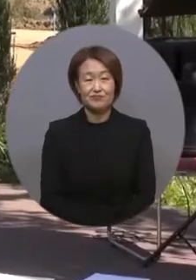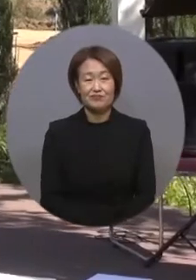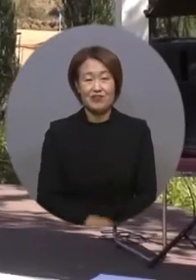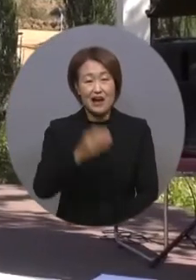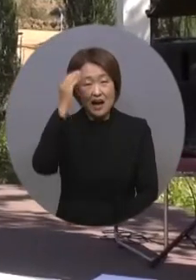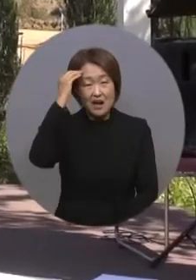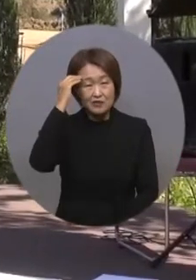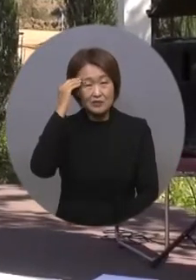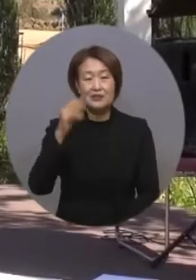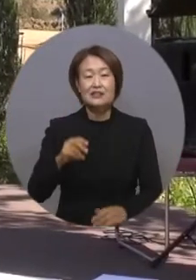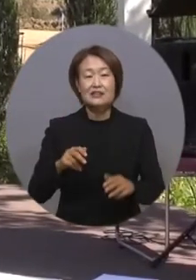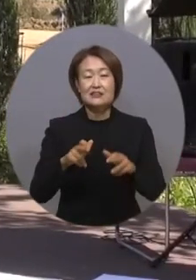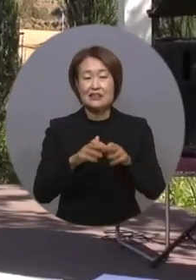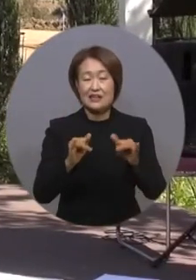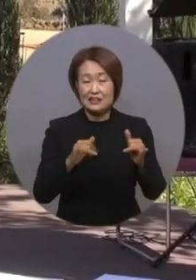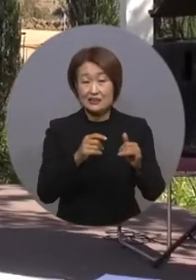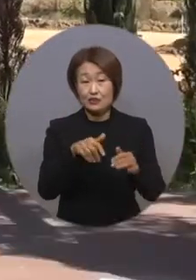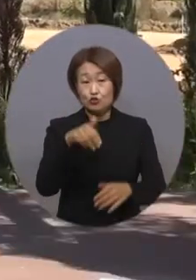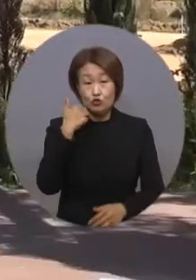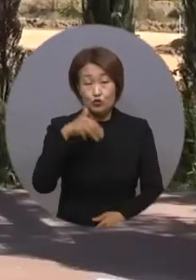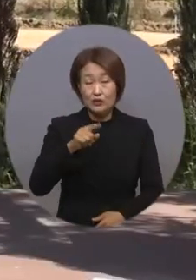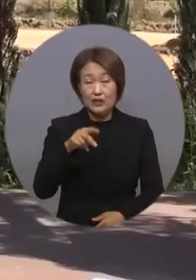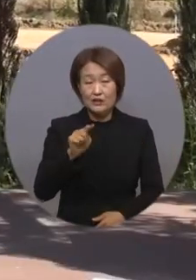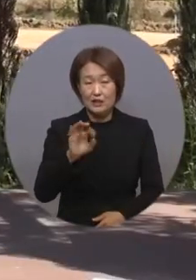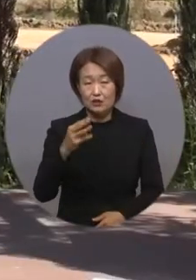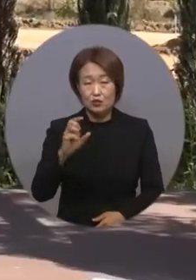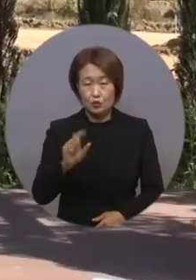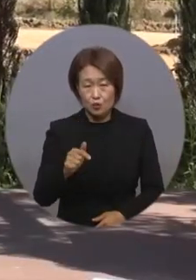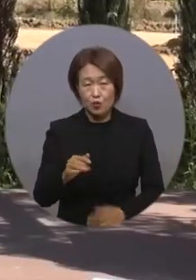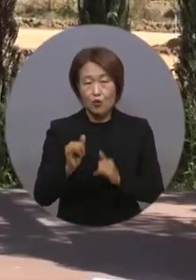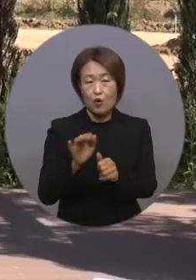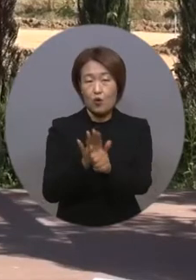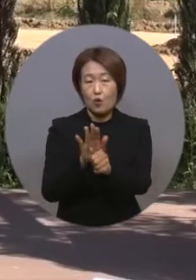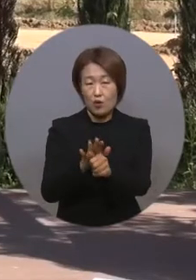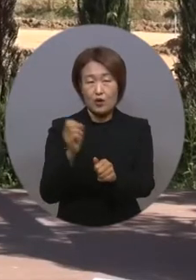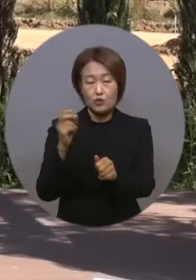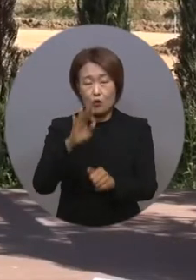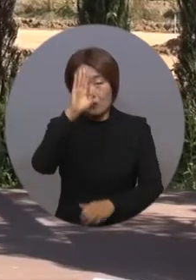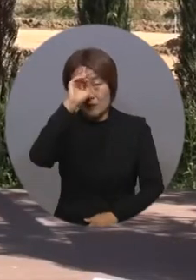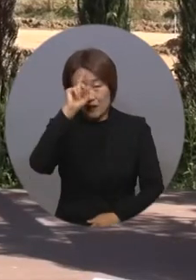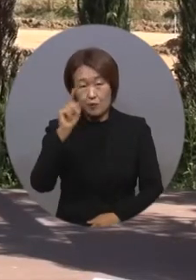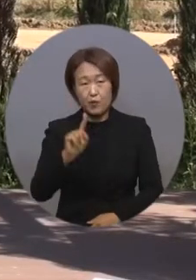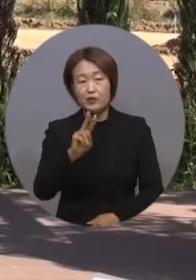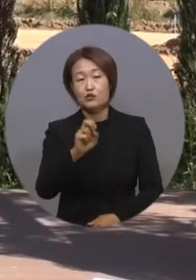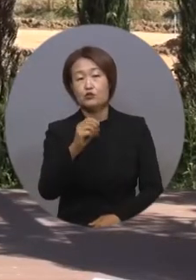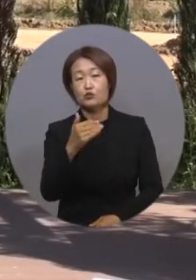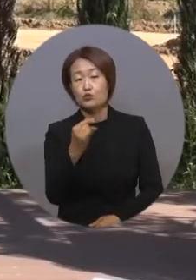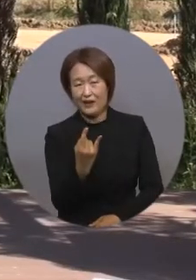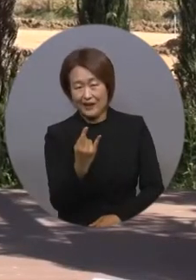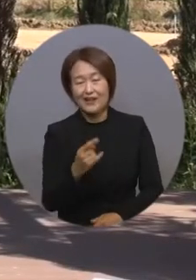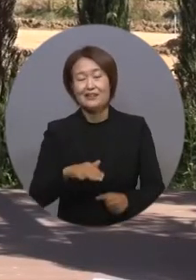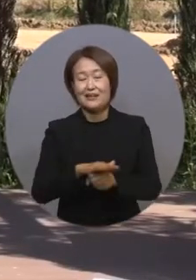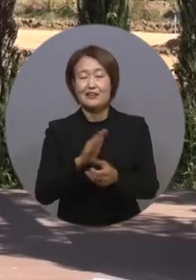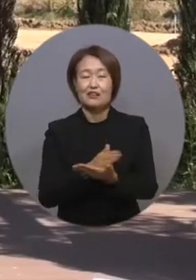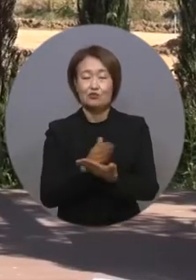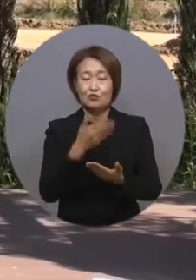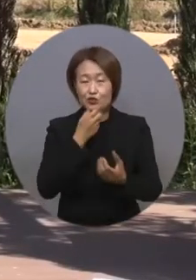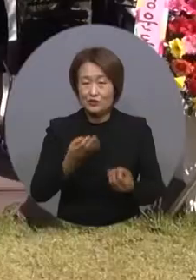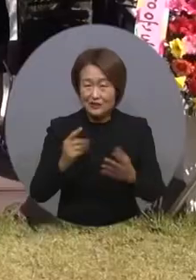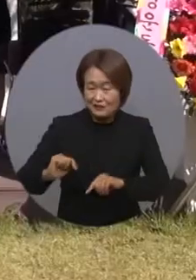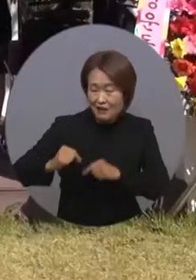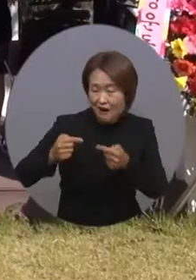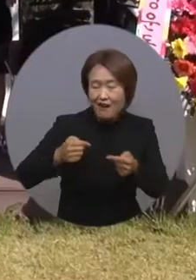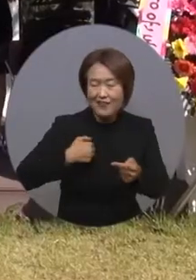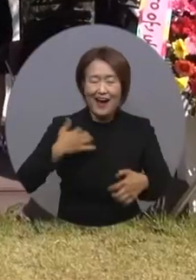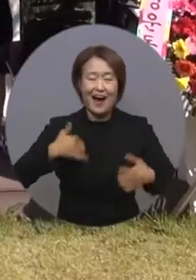한국장애인사랑나눔협회 중앙회장인 차상록 회장이 맡았고 박경기 아산시장은 제29회 장애인사랑나눔축제에 참석하게 돼 매우